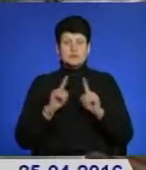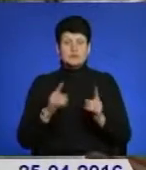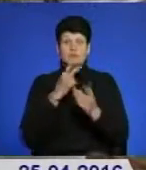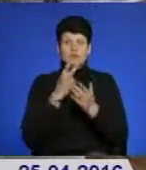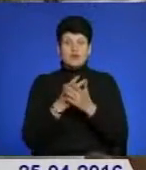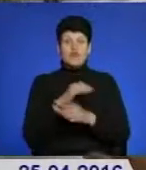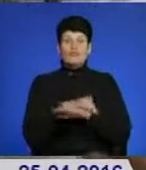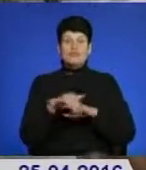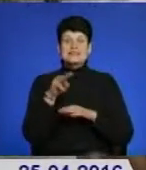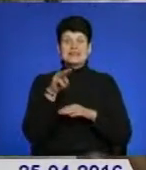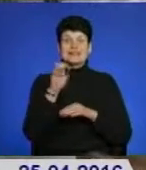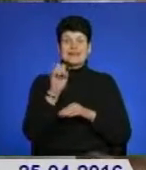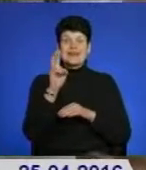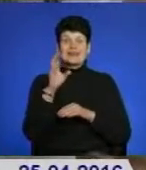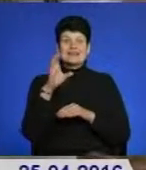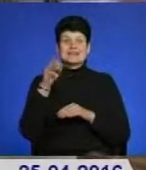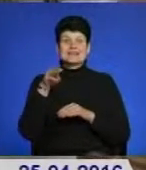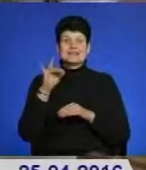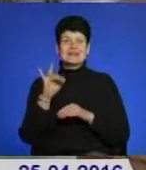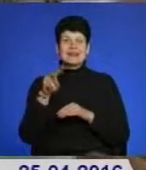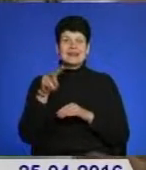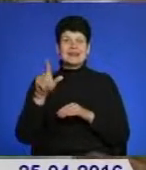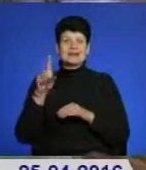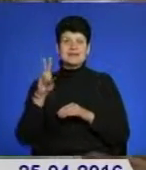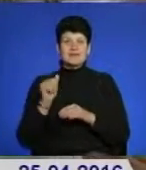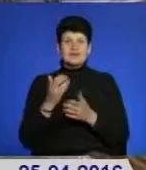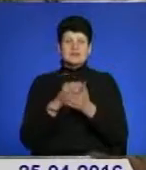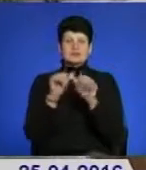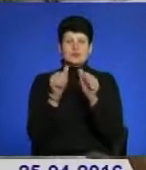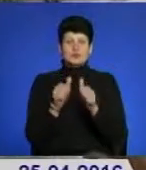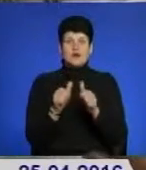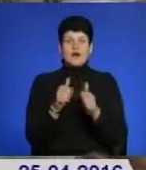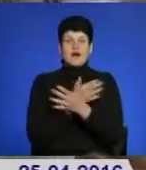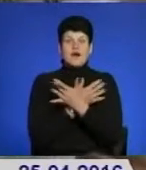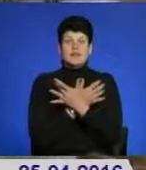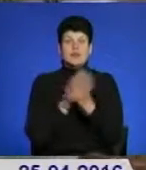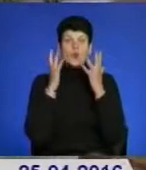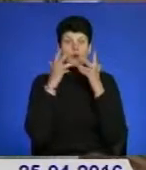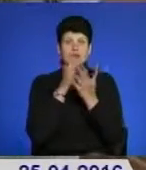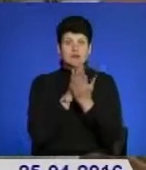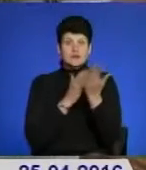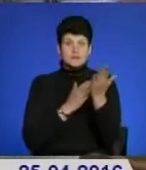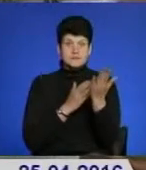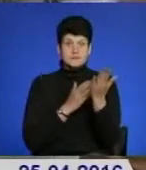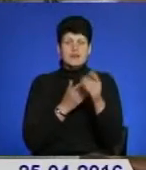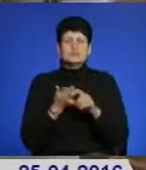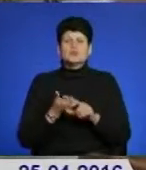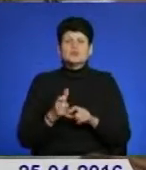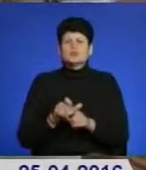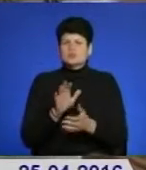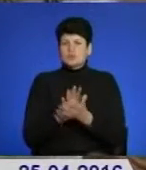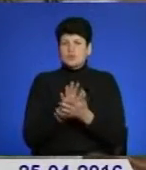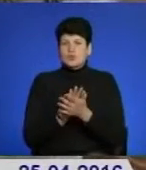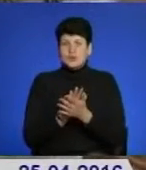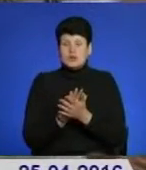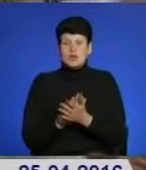вулиця Текстильна, де в нас стоїть якби скульптура кохання, так, ангел кохання. Там дуже брудно. Якщо кохання